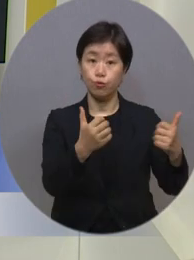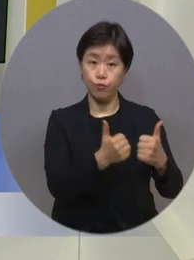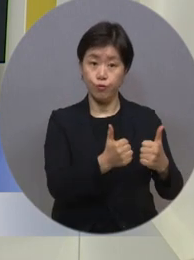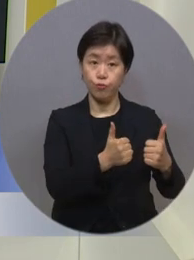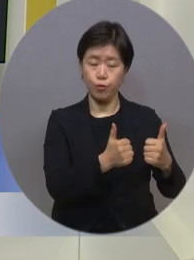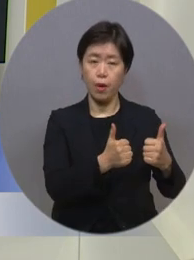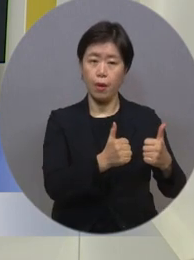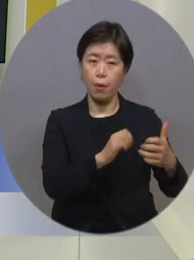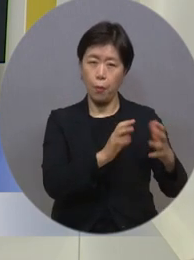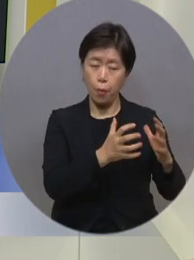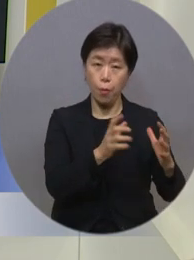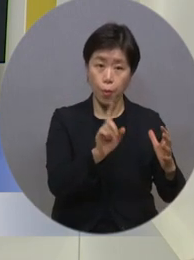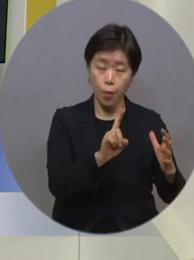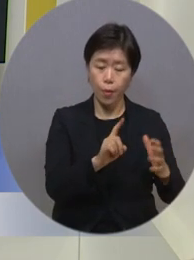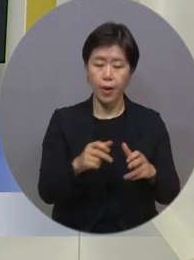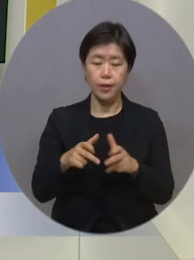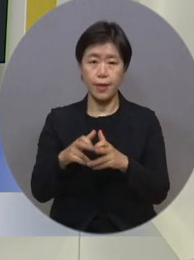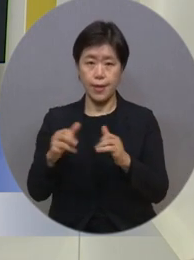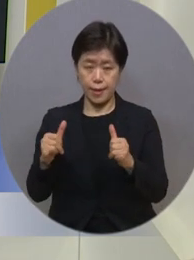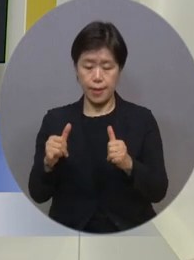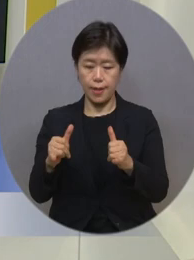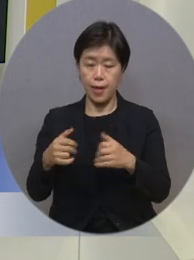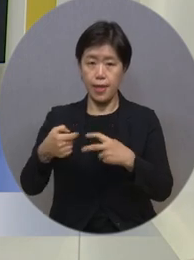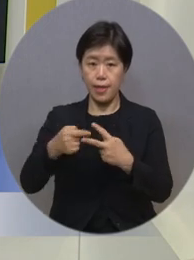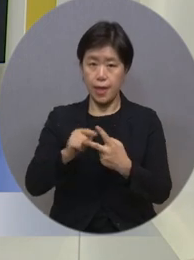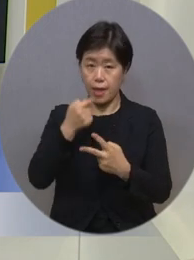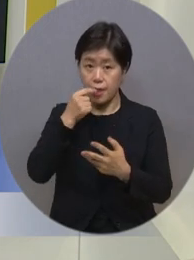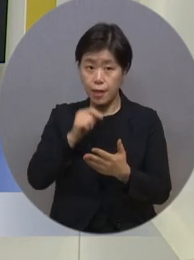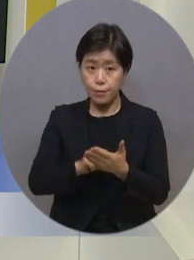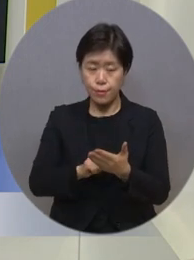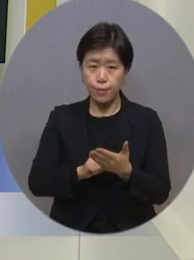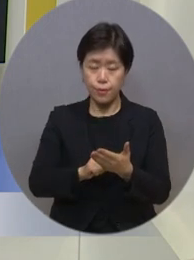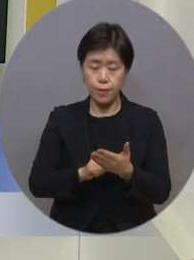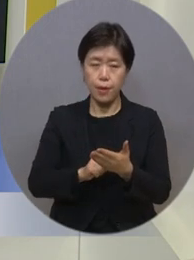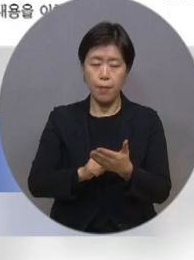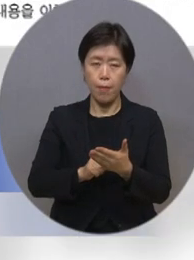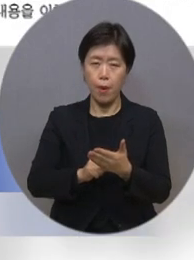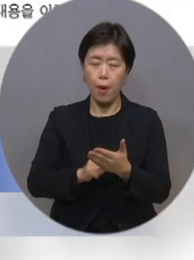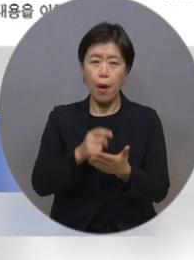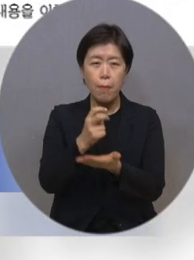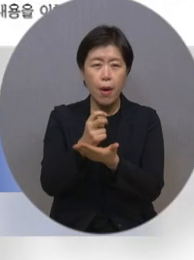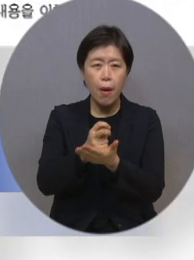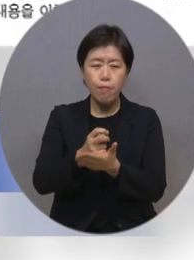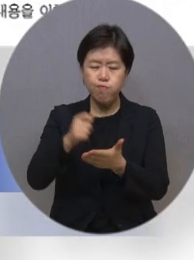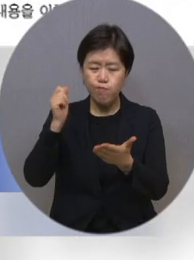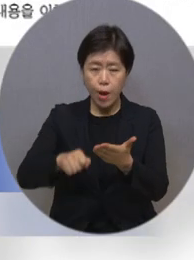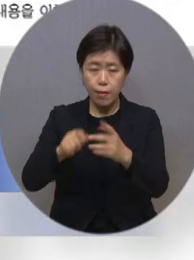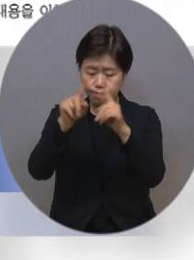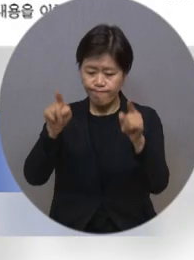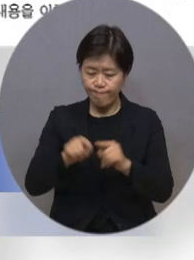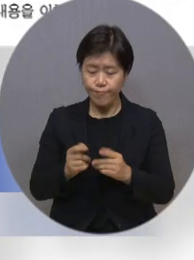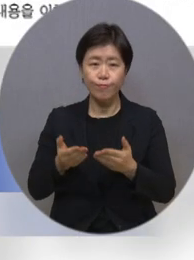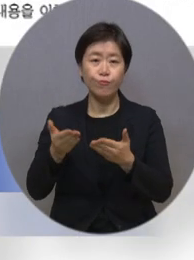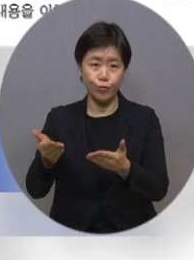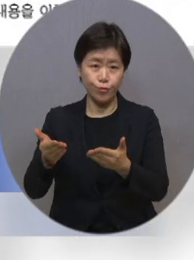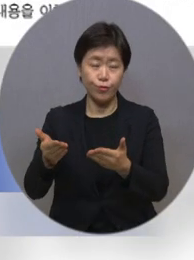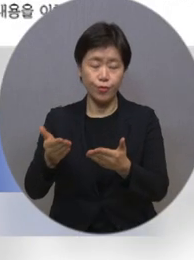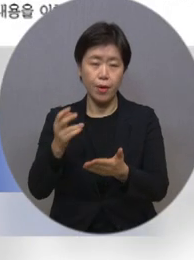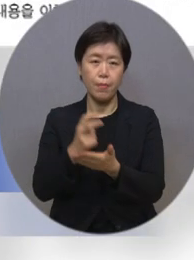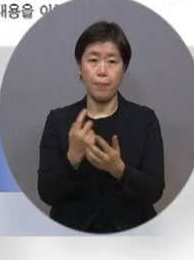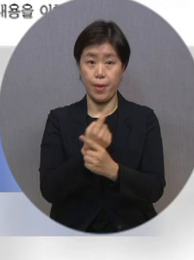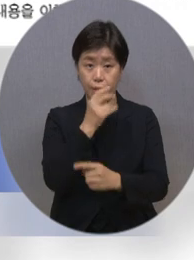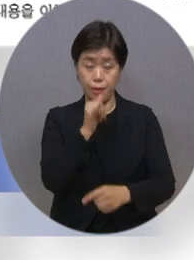장애인 당사자에게 이해하기 쉬운 판결문을 제공하도록 하는 법안이 추진됩니다 현행법은 장애인 사법지원의